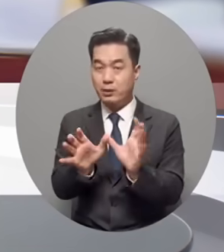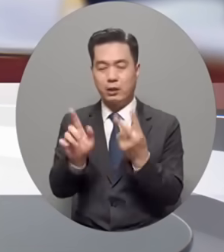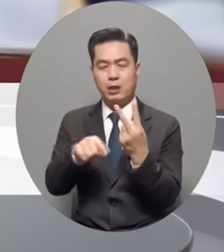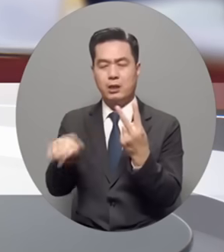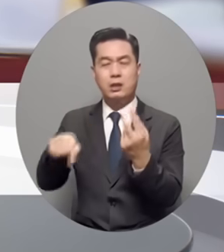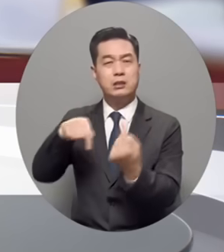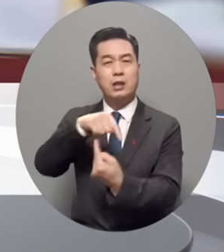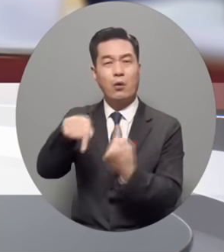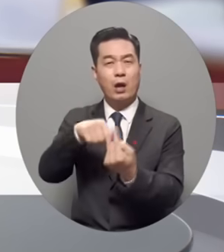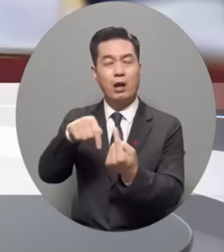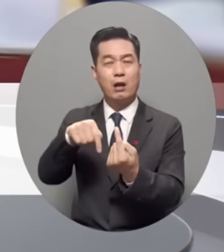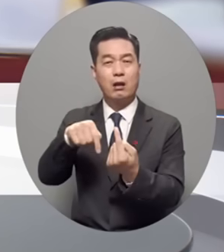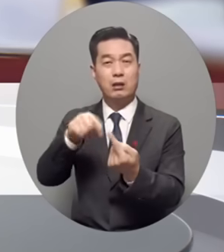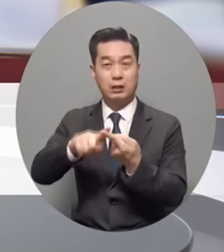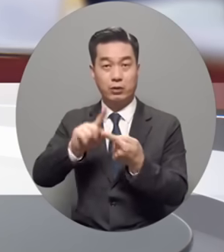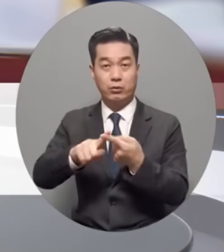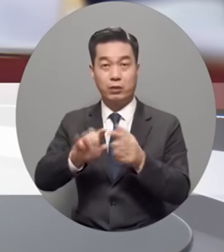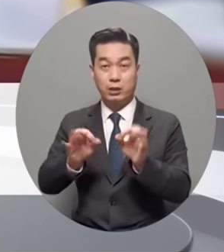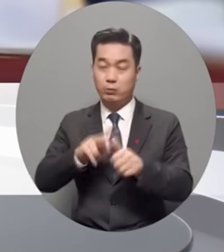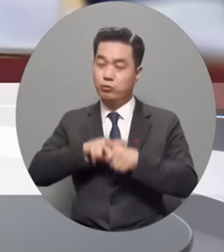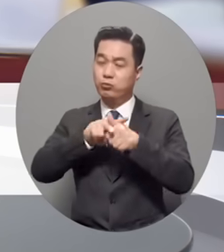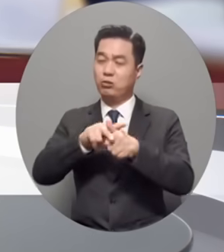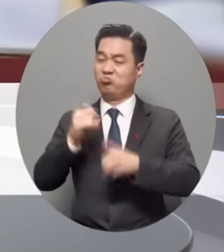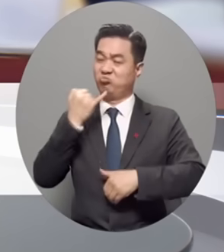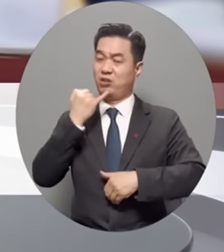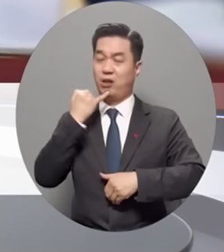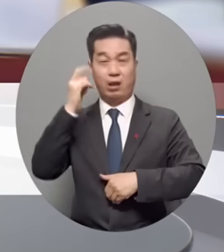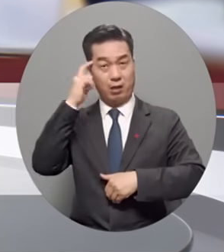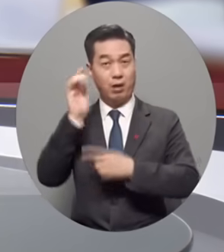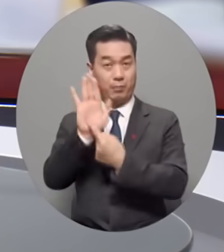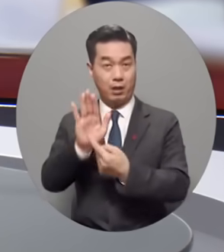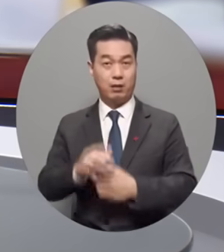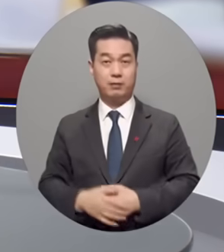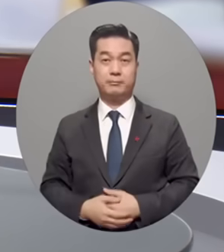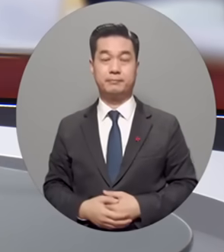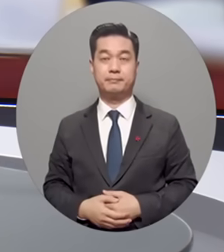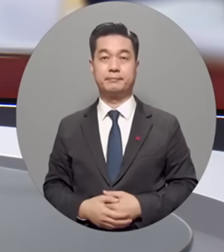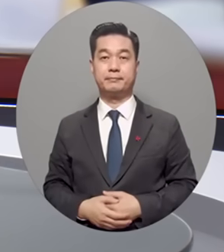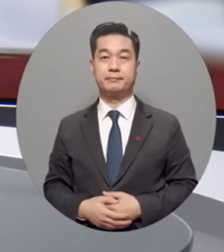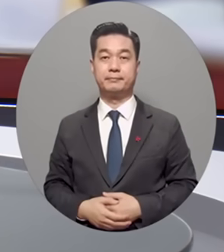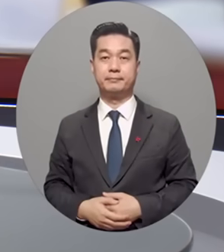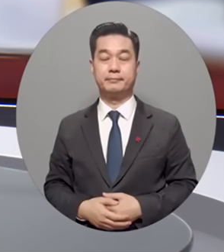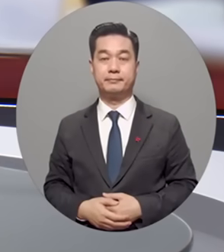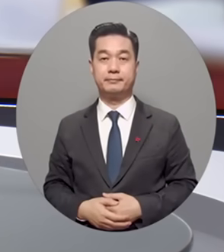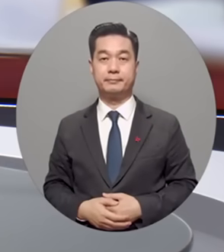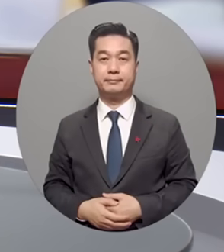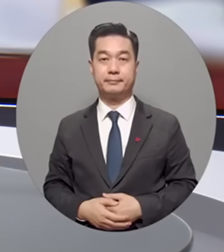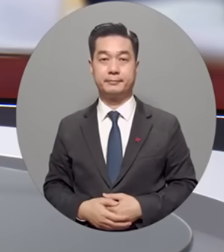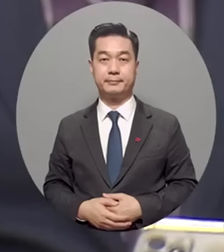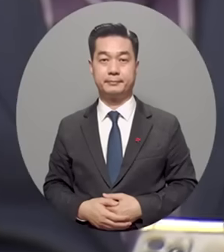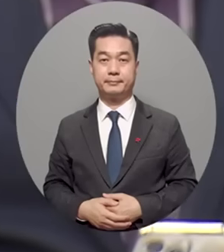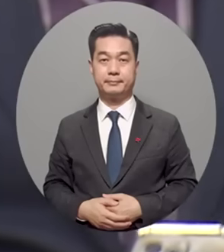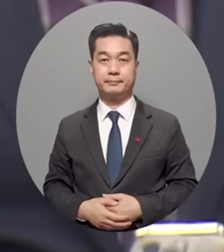상황에 대해서 김 후보자는 옹호하는 입장을 보였습니다. 김정우 기자가 취재했습니다.